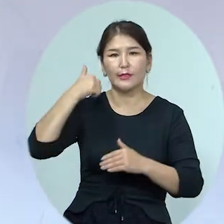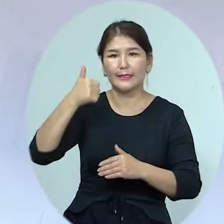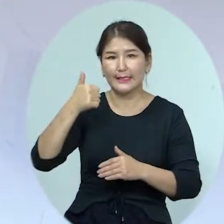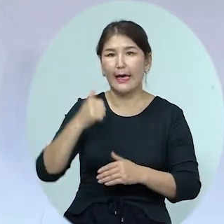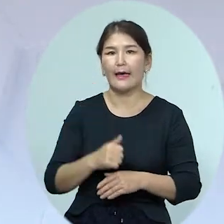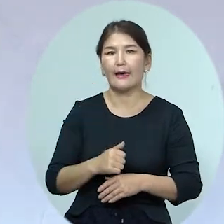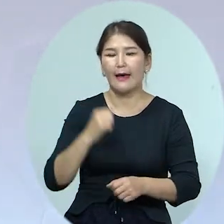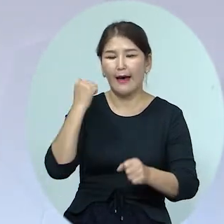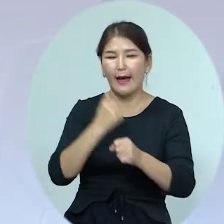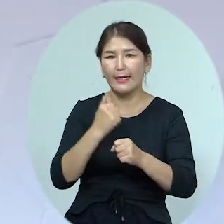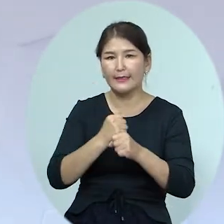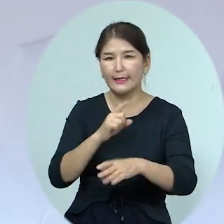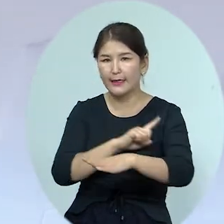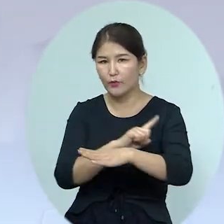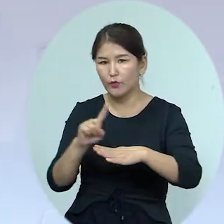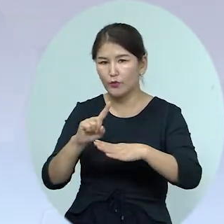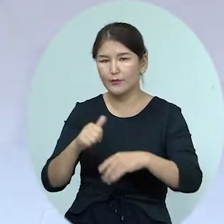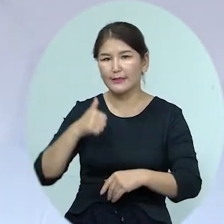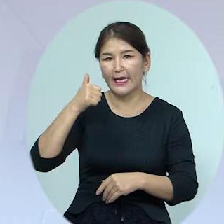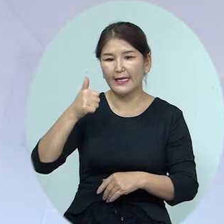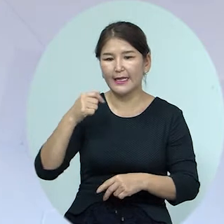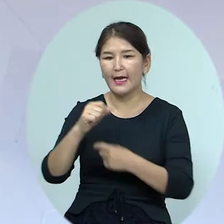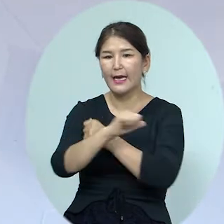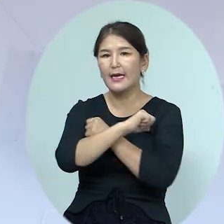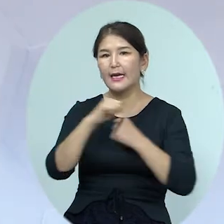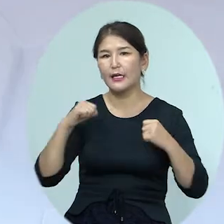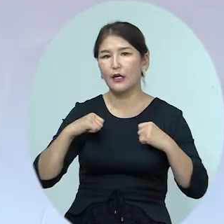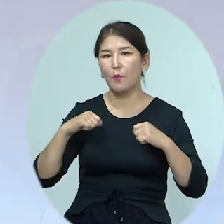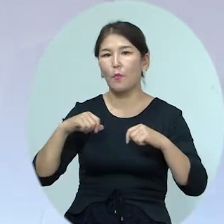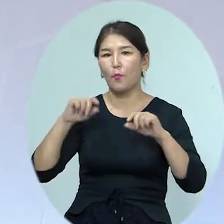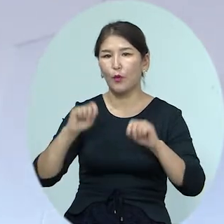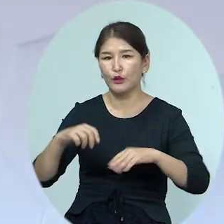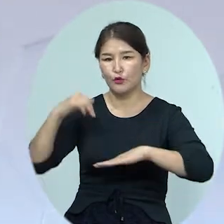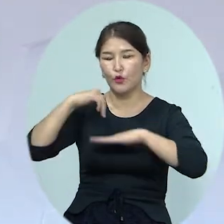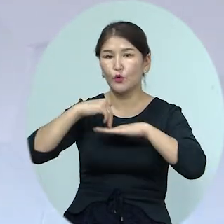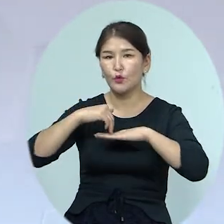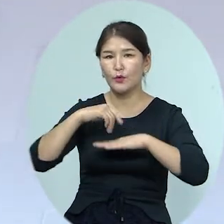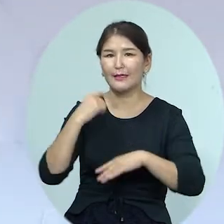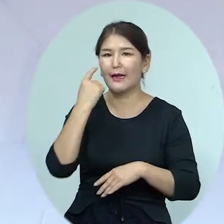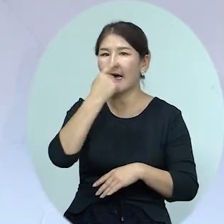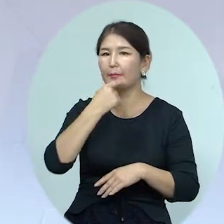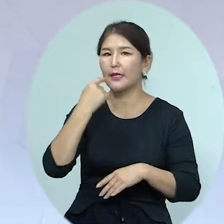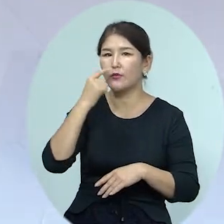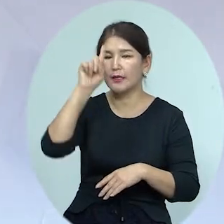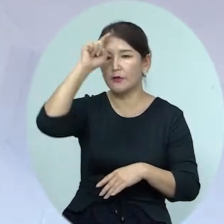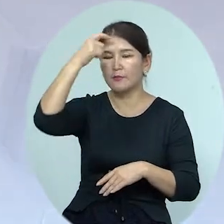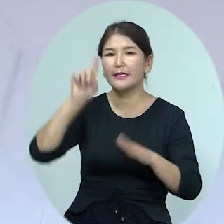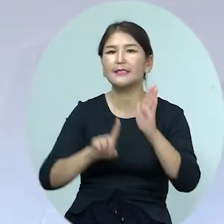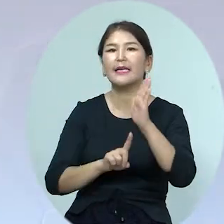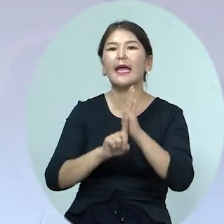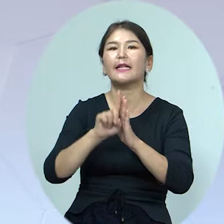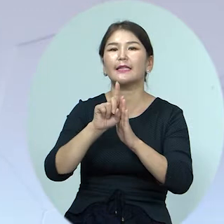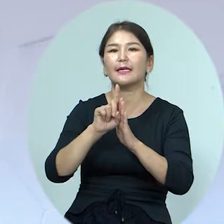сайн, ажлын гүйцэтгэл чадамж сайтай иргэн болж төлөвшүүлэх нь амны хөндийн эрүүл мэндээс эхэлдэг